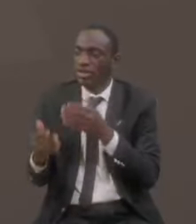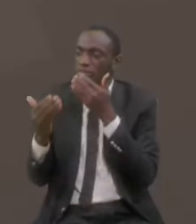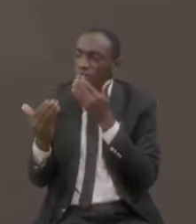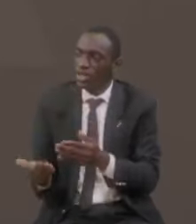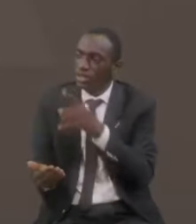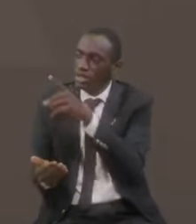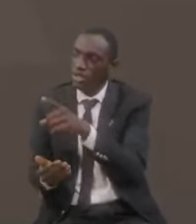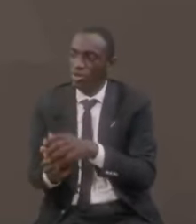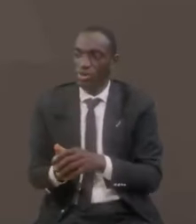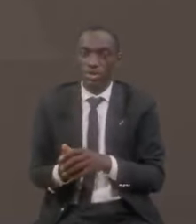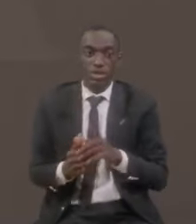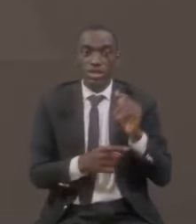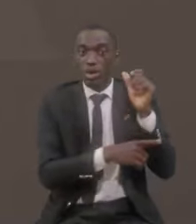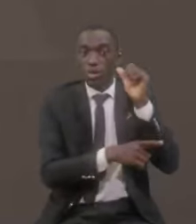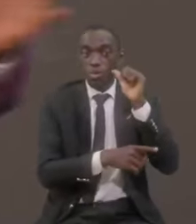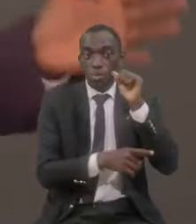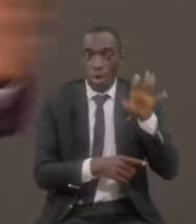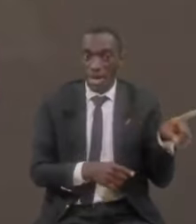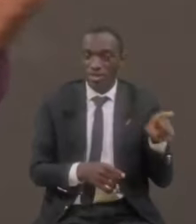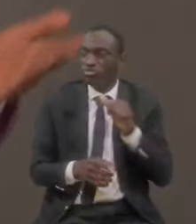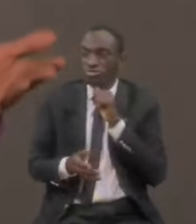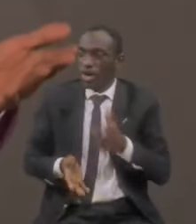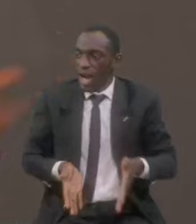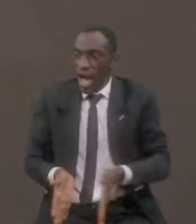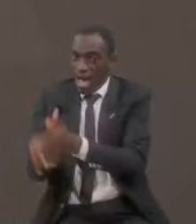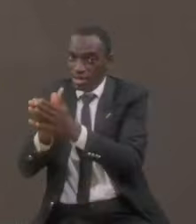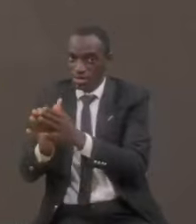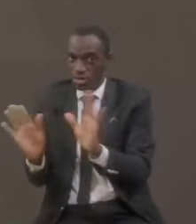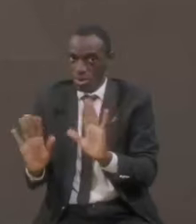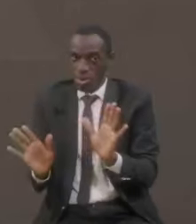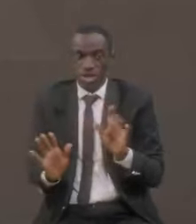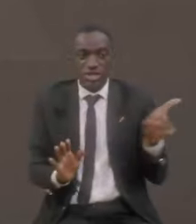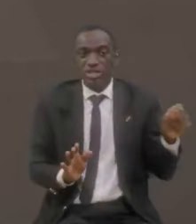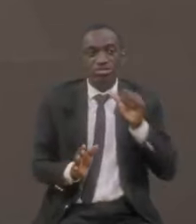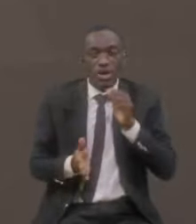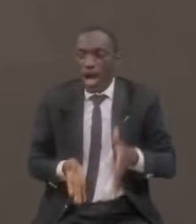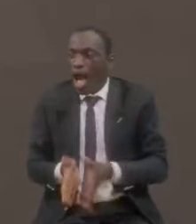Mais n'a pas demandé. Elle n'a pas demandé. Qui a envoyé tout cela?